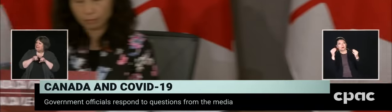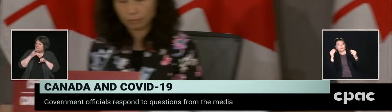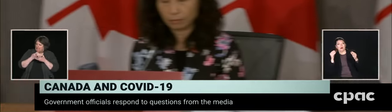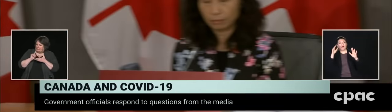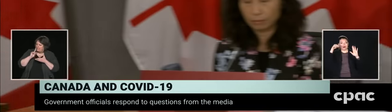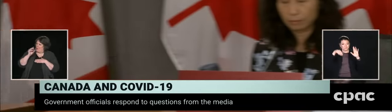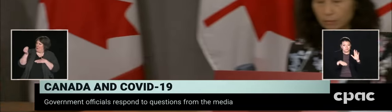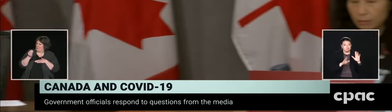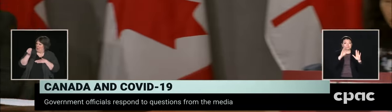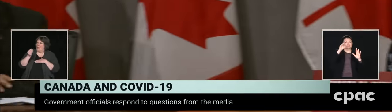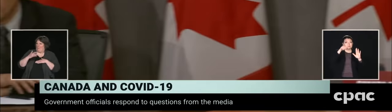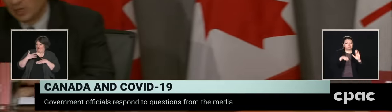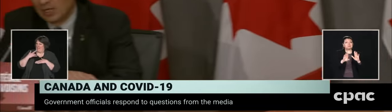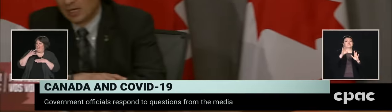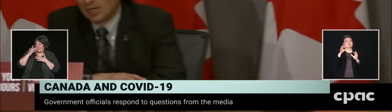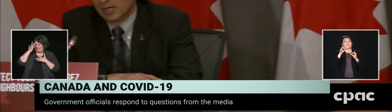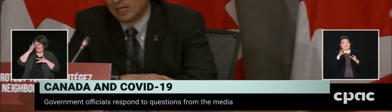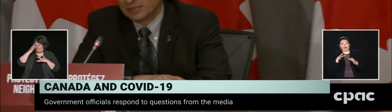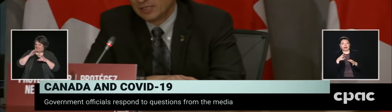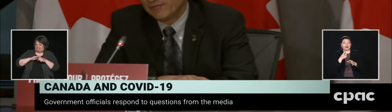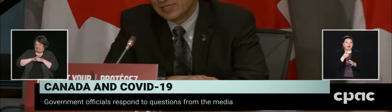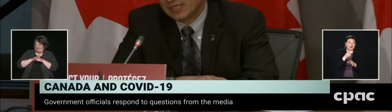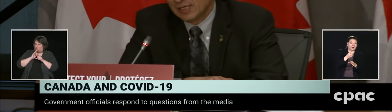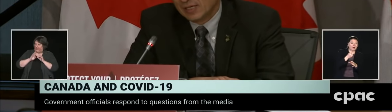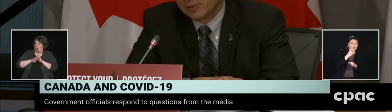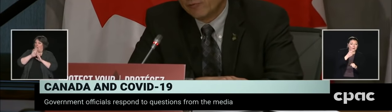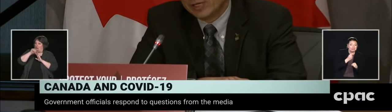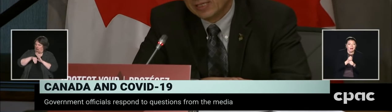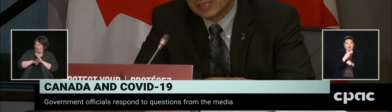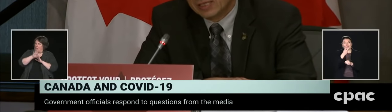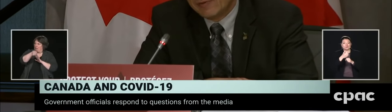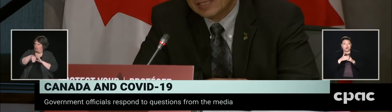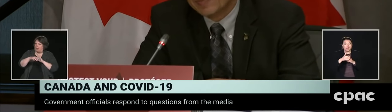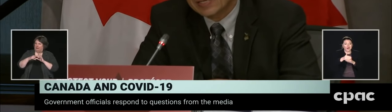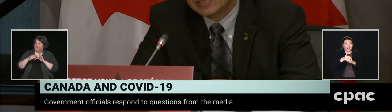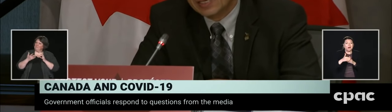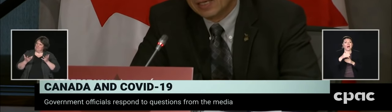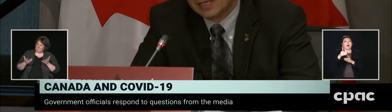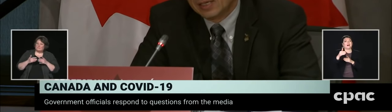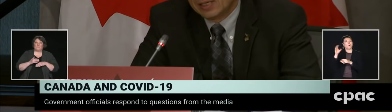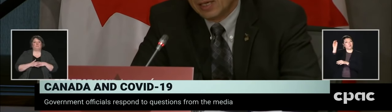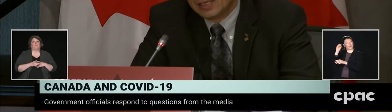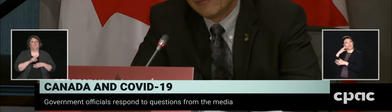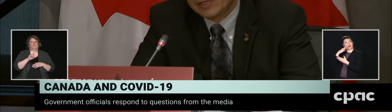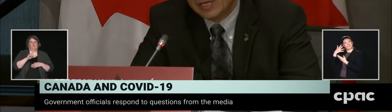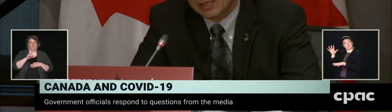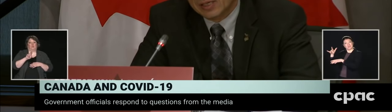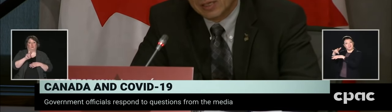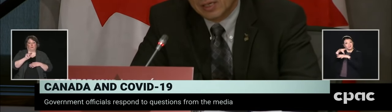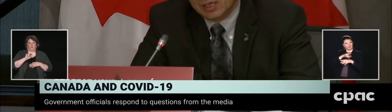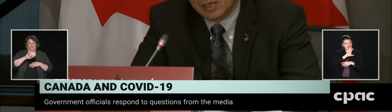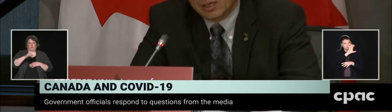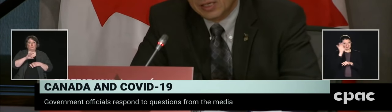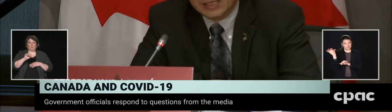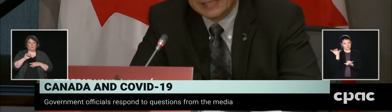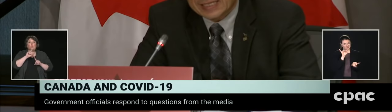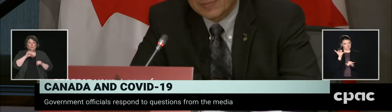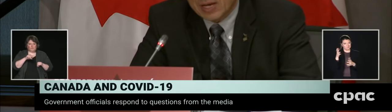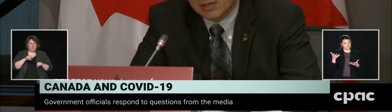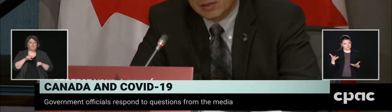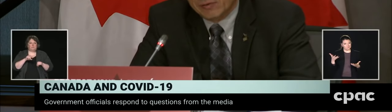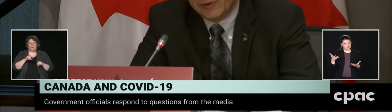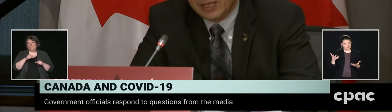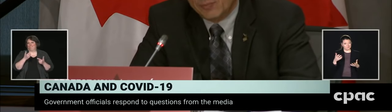Merci pour la question. C'est Dr. Njoo. C'est difficile à prévoir qu'est-ce qui va se passer à l'avenir. On a